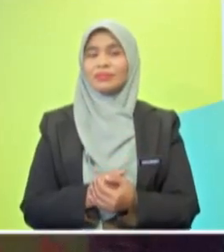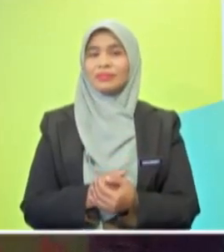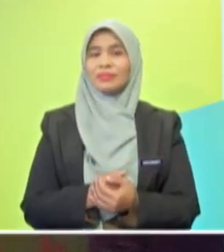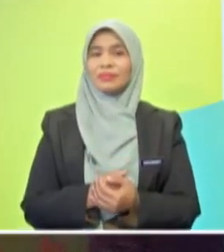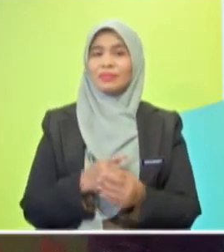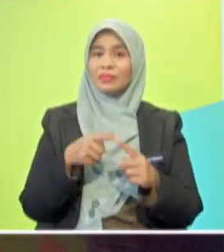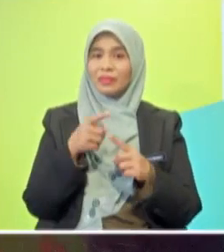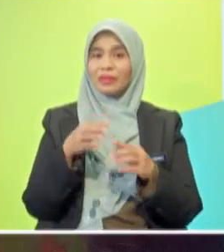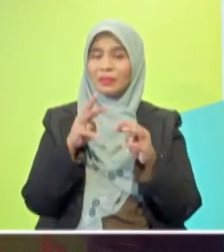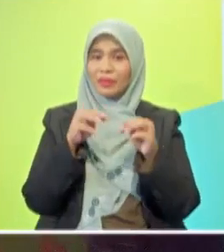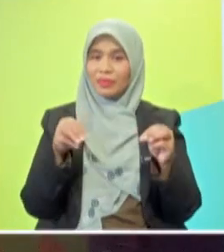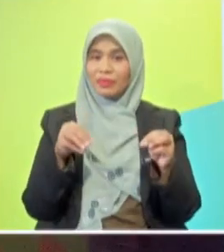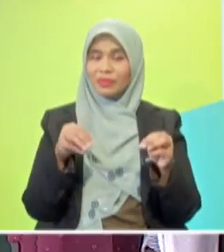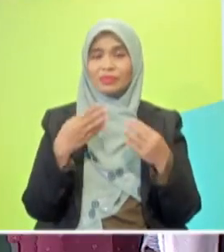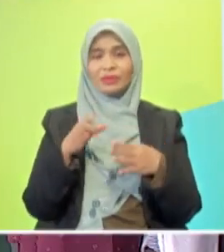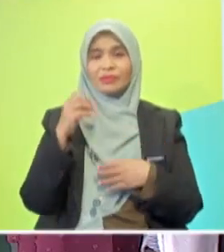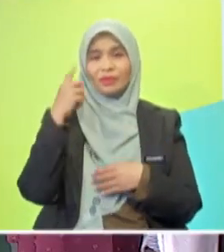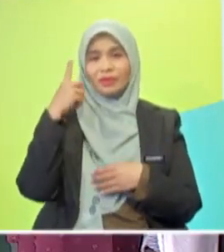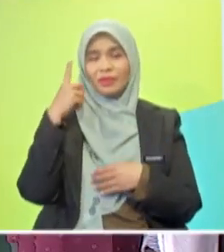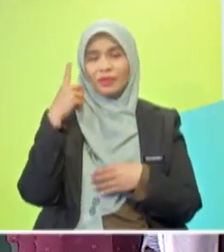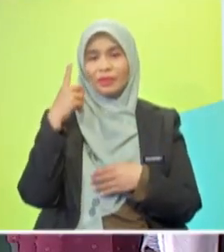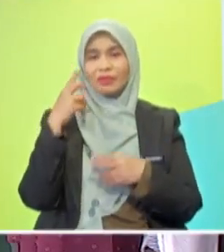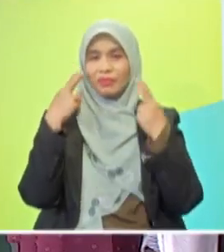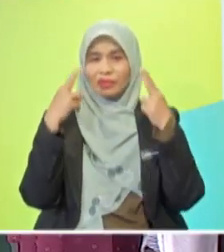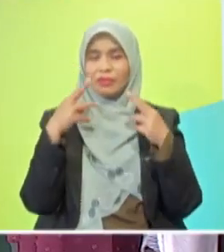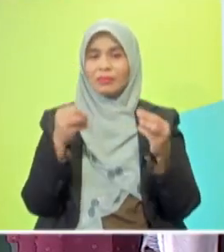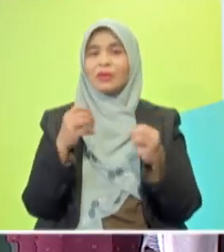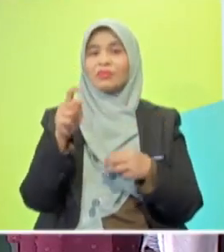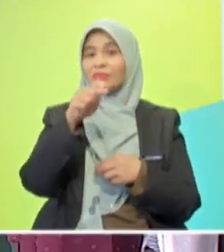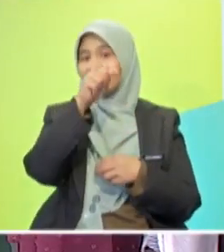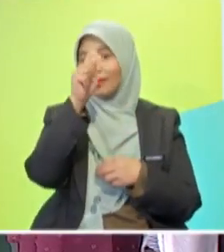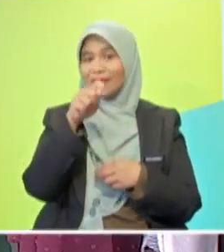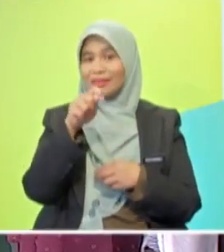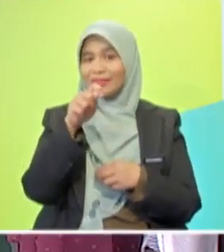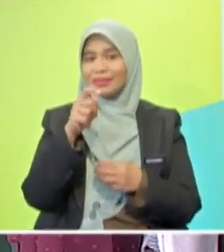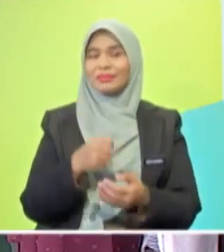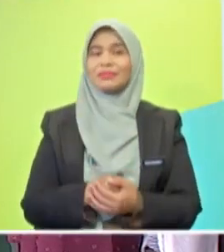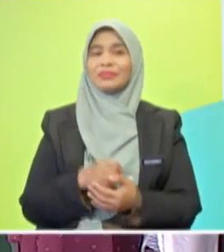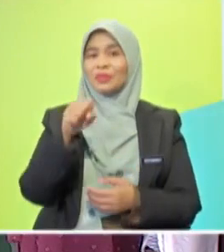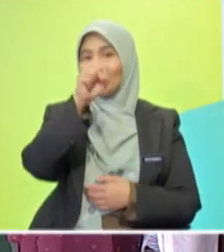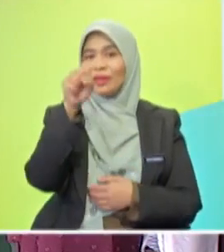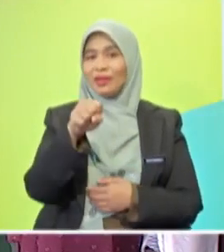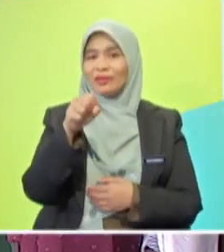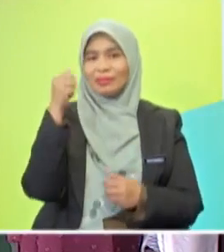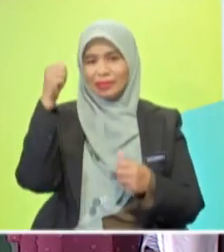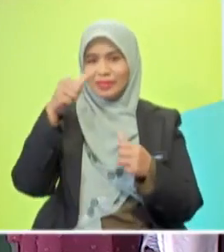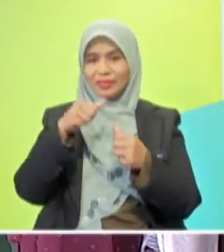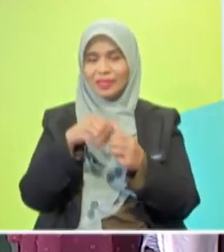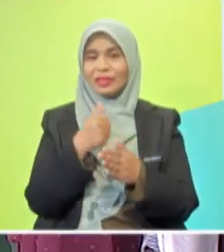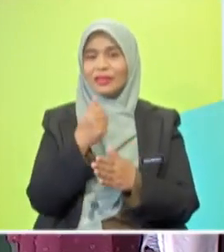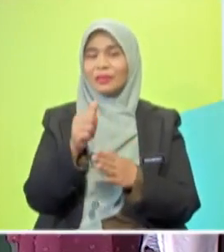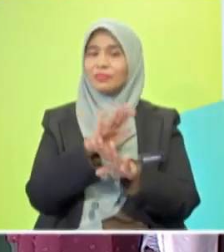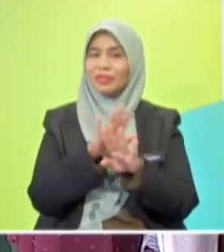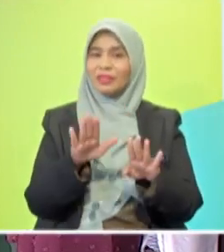bila murid-murid Ustazah semua dah faham, Ustazah nak tanyalah soalan. Betul juga nak tu, lihat, ingat ke tak apa yang kita belajar